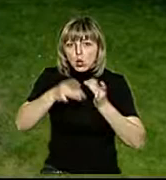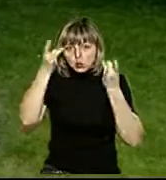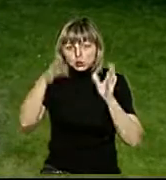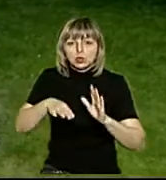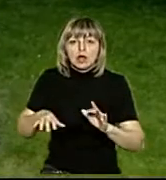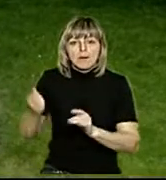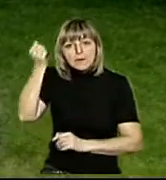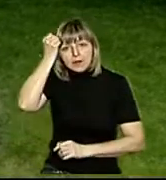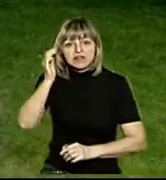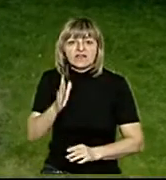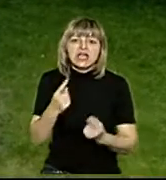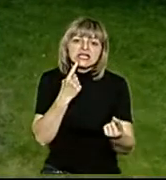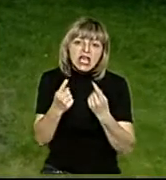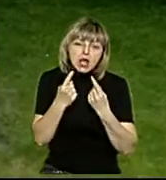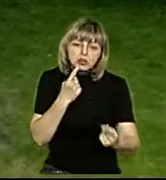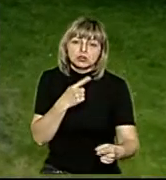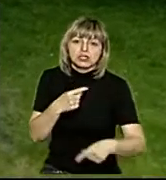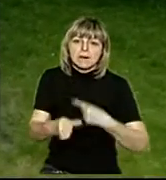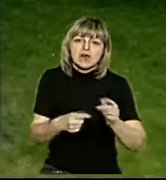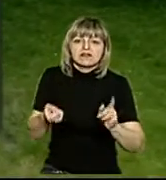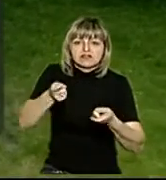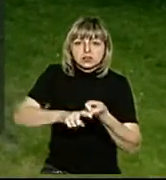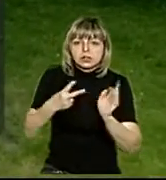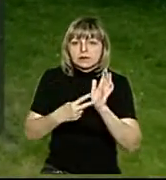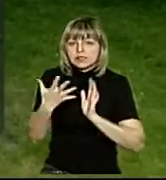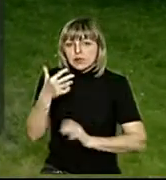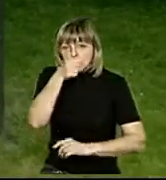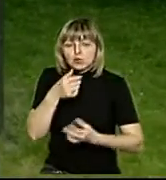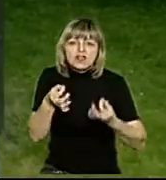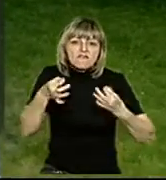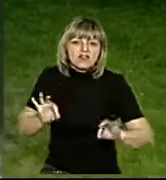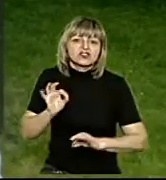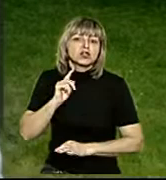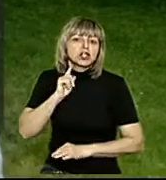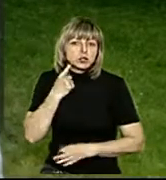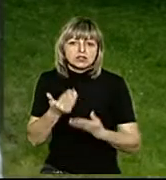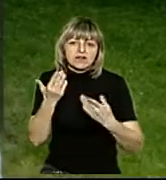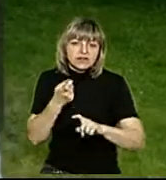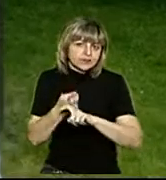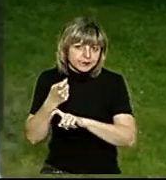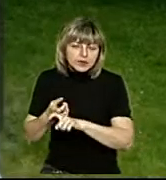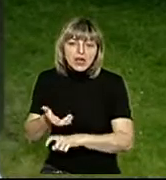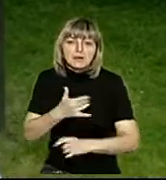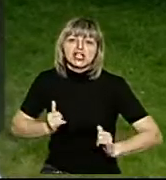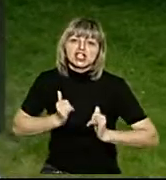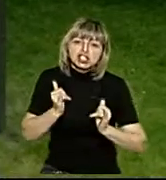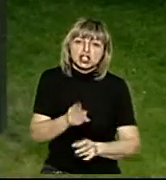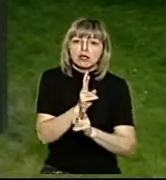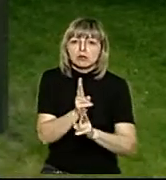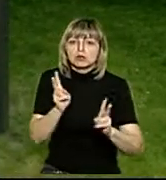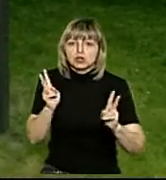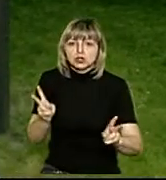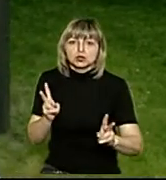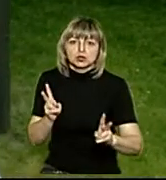пам'яті в діалозі поколінь» і у зв'язку із 75-ю річницею визволення Луцька від нацистських загарбників. Ми шануємо і тих захисників,